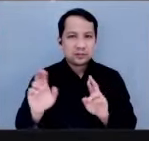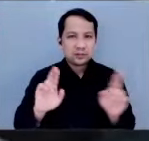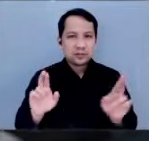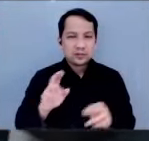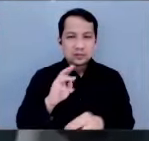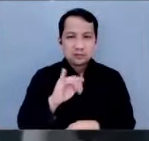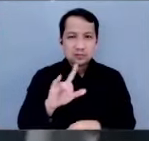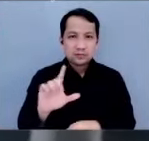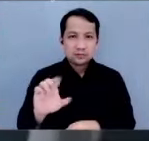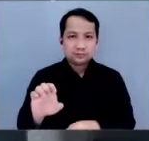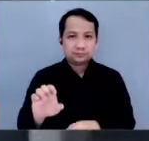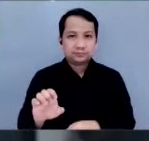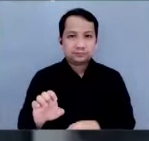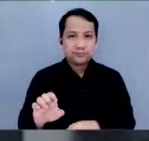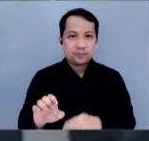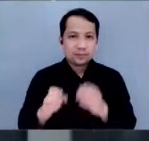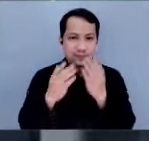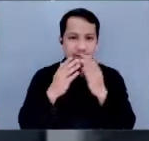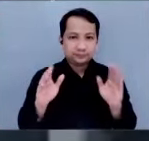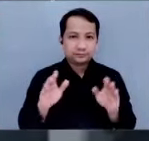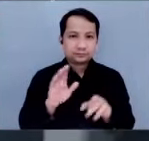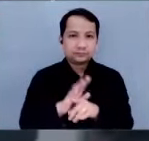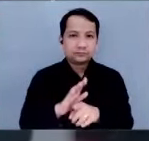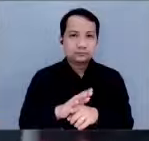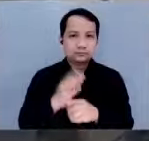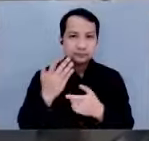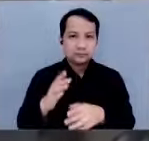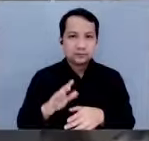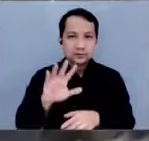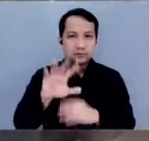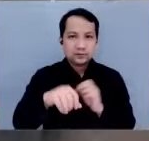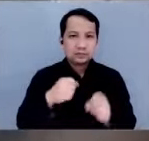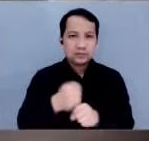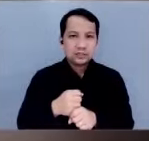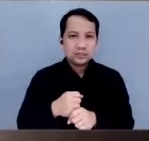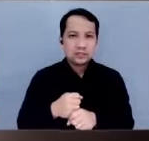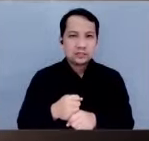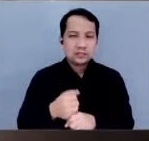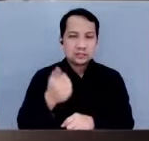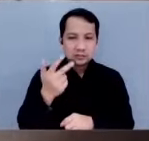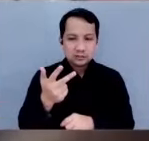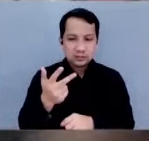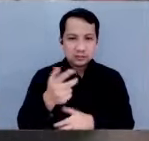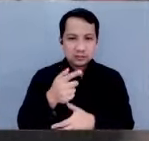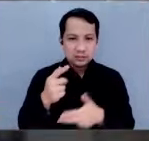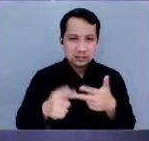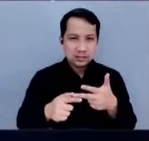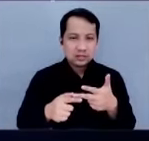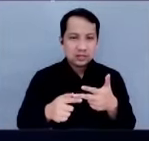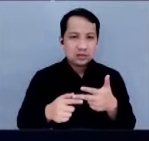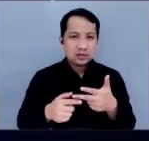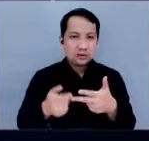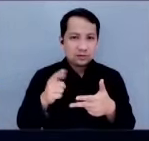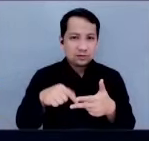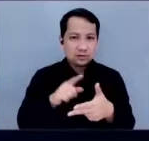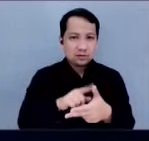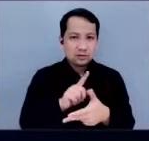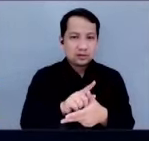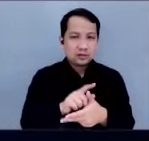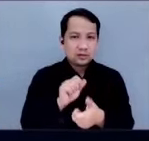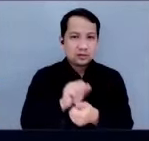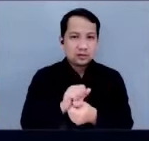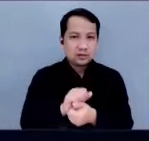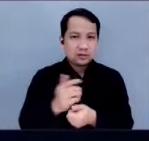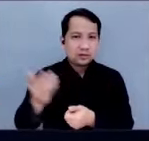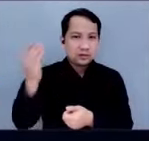Lenten special ng Eat Bulaga na nagbabalik after 5 years. Tatlong episode ang meron para rito. Kabilang dyan ang Zelda